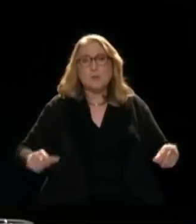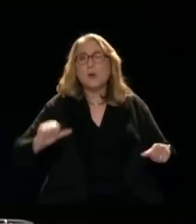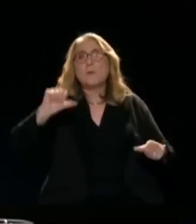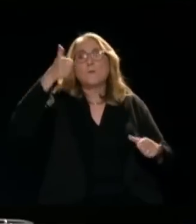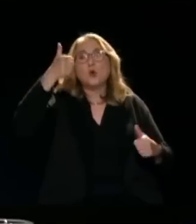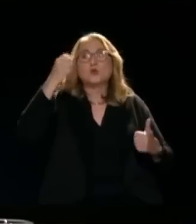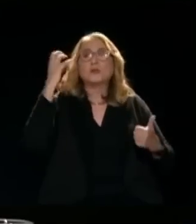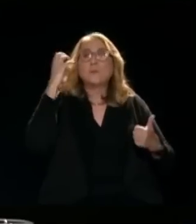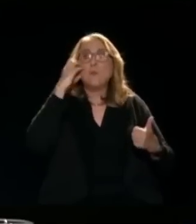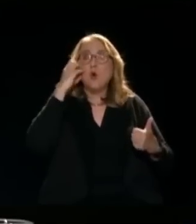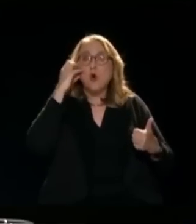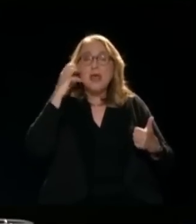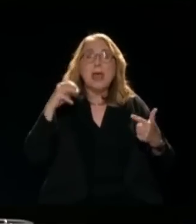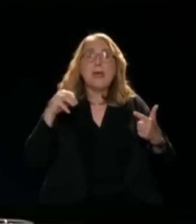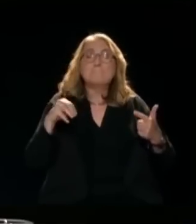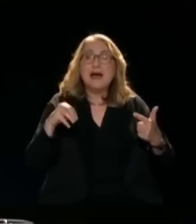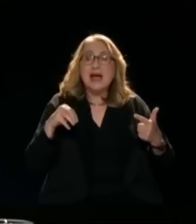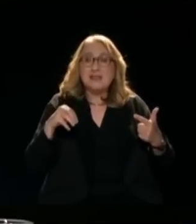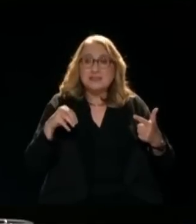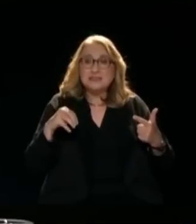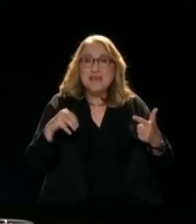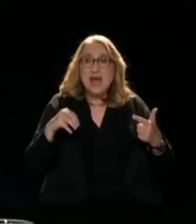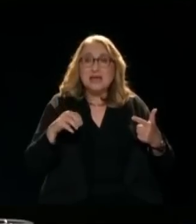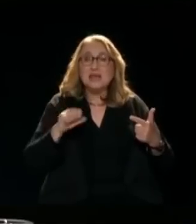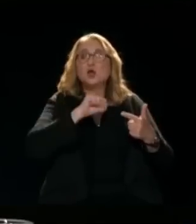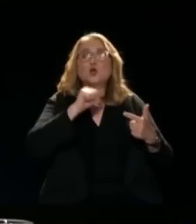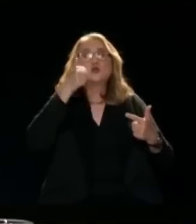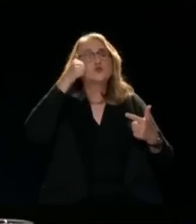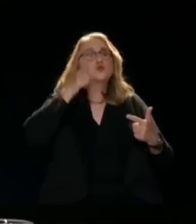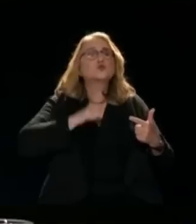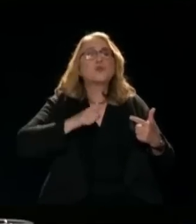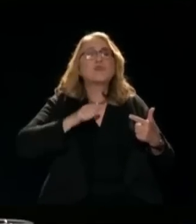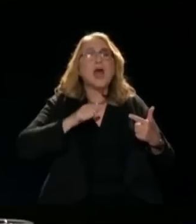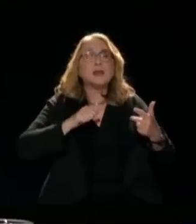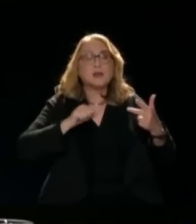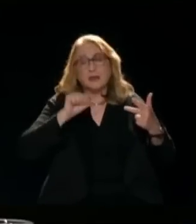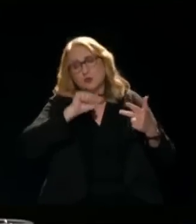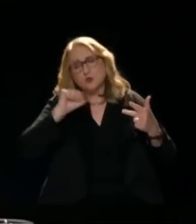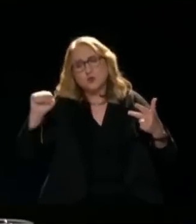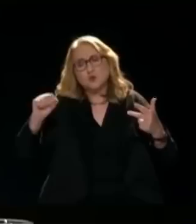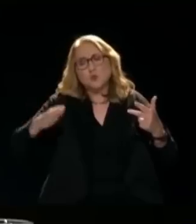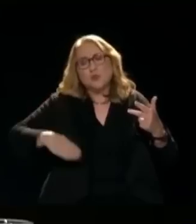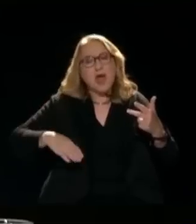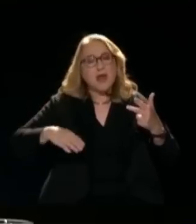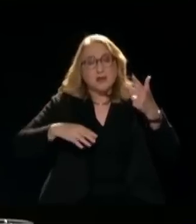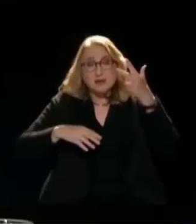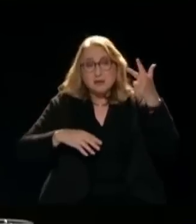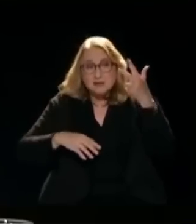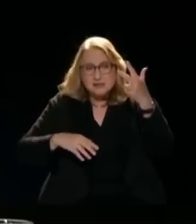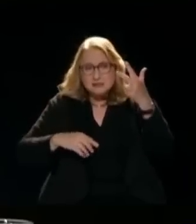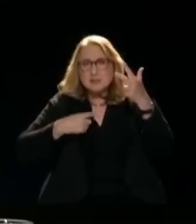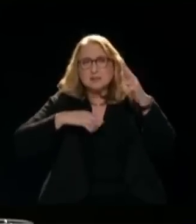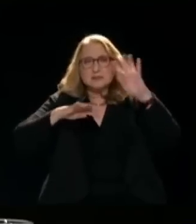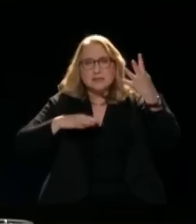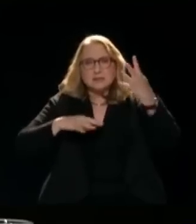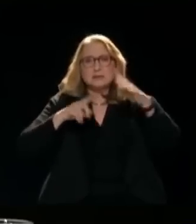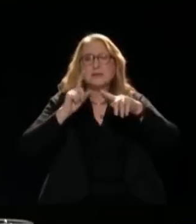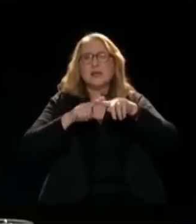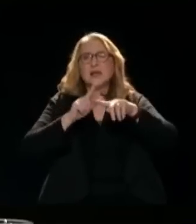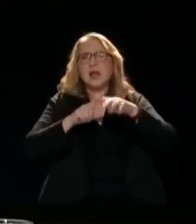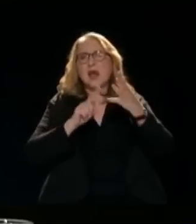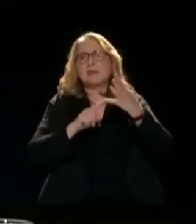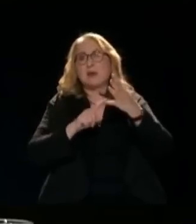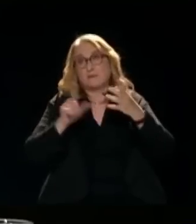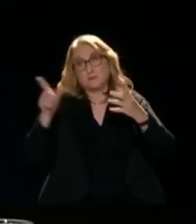η Μαδαγασκάρη και το Σουδάν, με βάση τα στοιχεία. Φυσικά, με το πολιτικό προσωπικό που έχουμε, θα τους κερδίσουμε όλους. Θα είμαστε